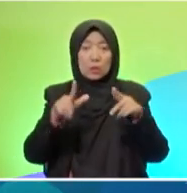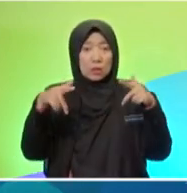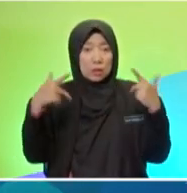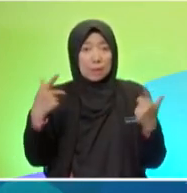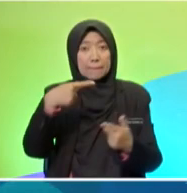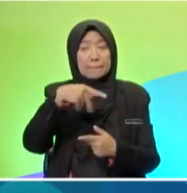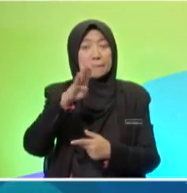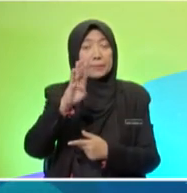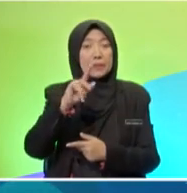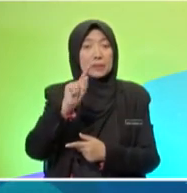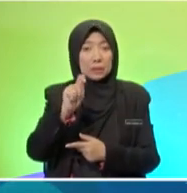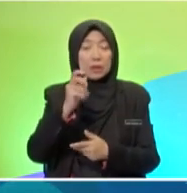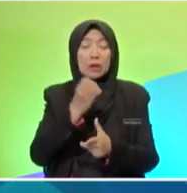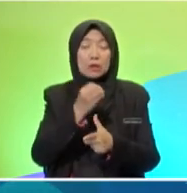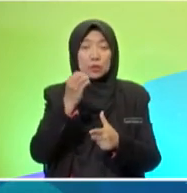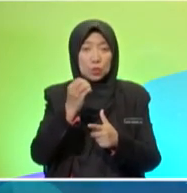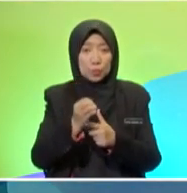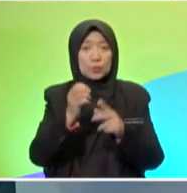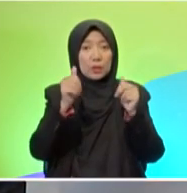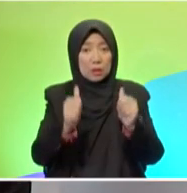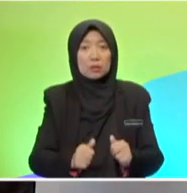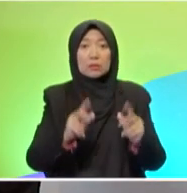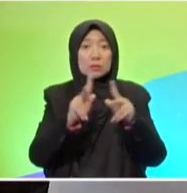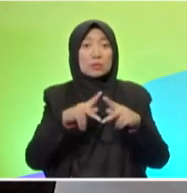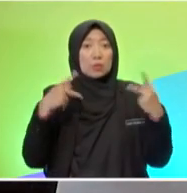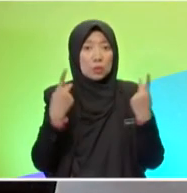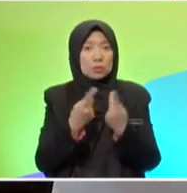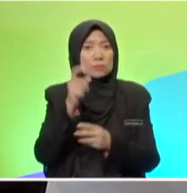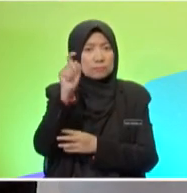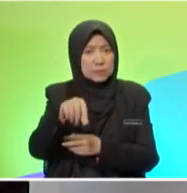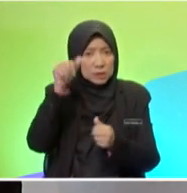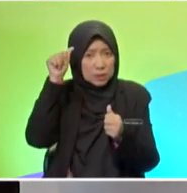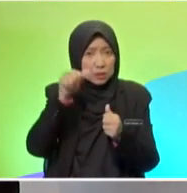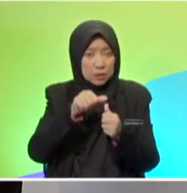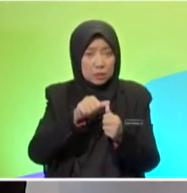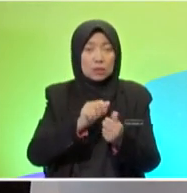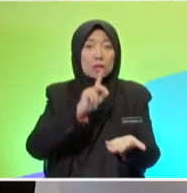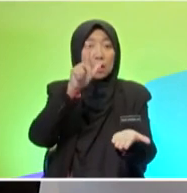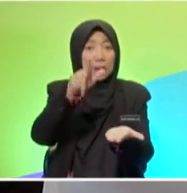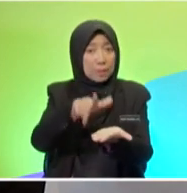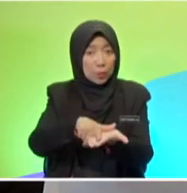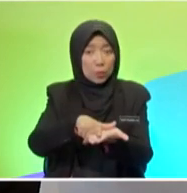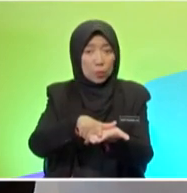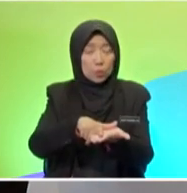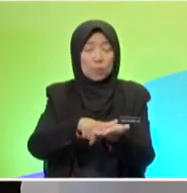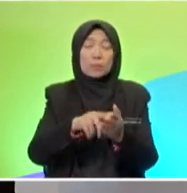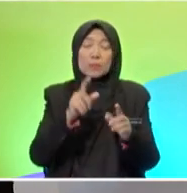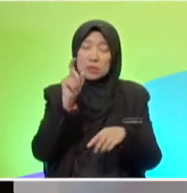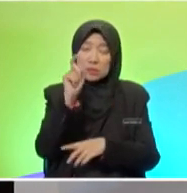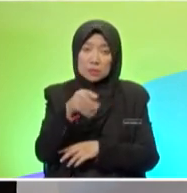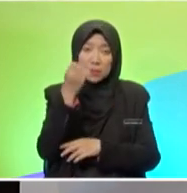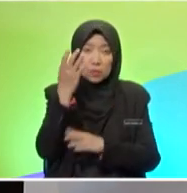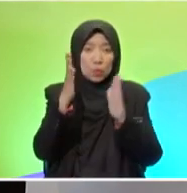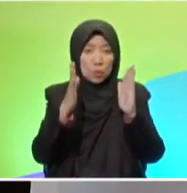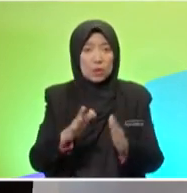ibu bapak ataupun ahli keluarga dan keniknya kita laporkan pekerjaan tersebut kita kenal laporkan kepada orang yang boleh kita